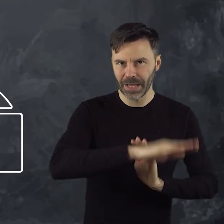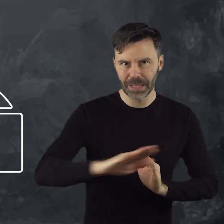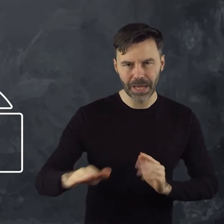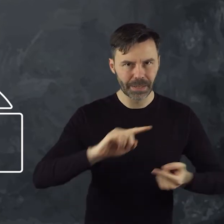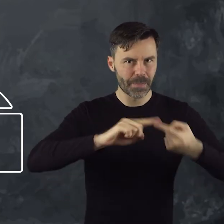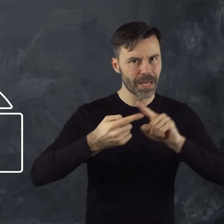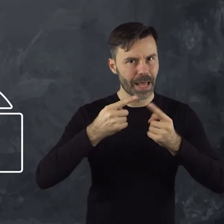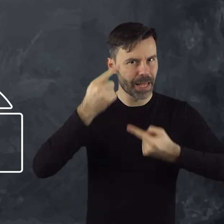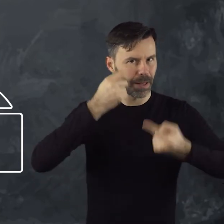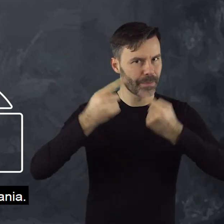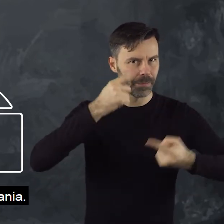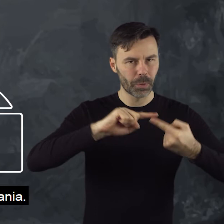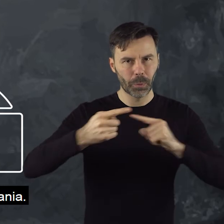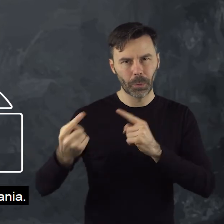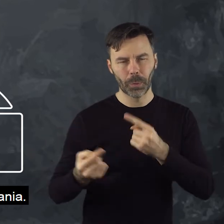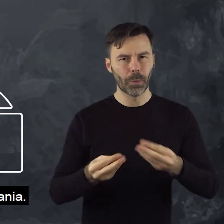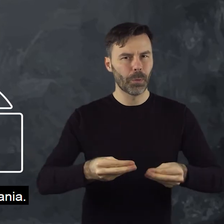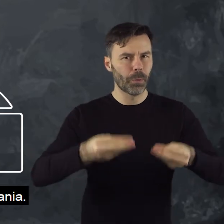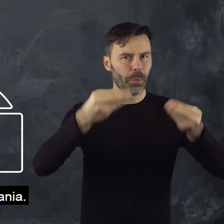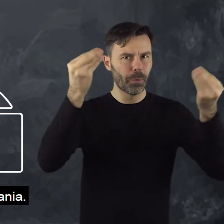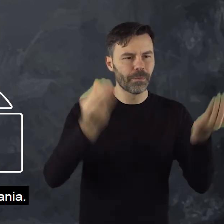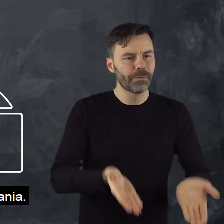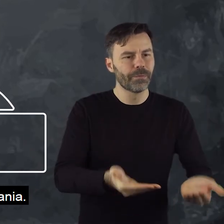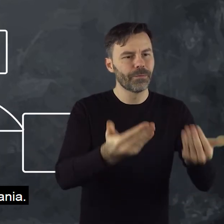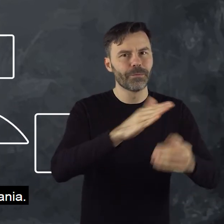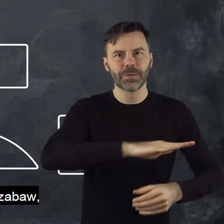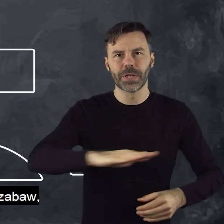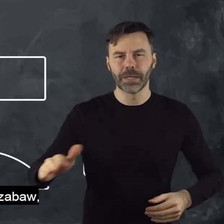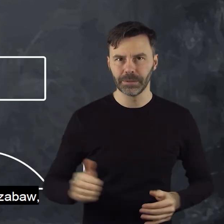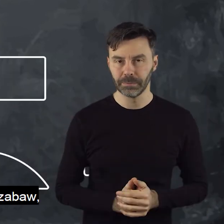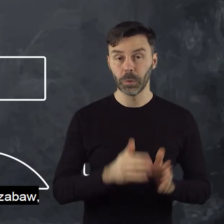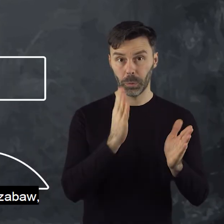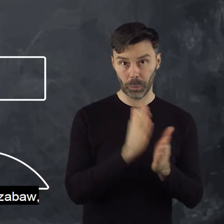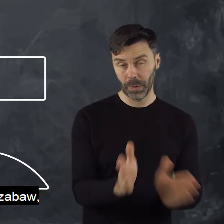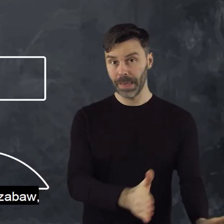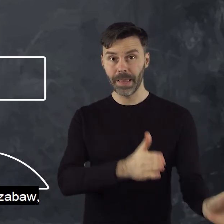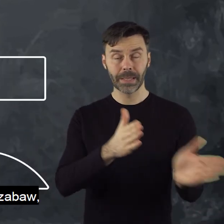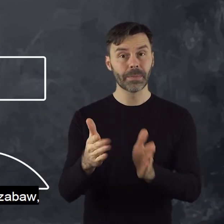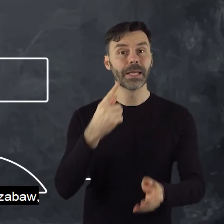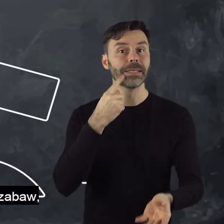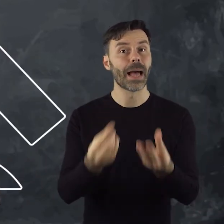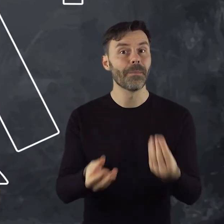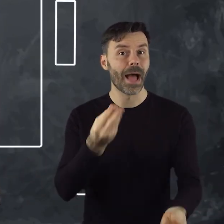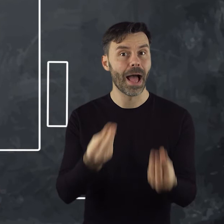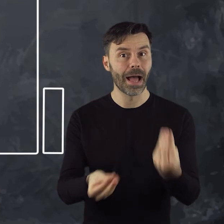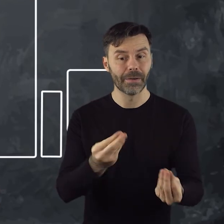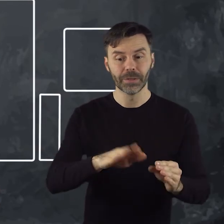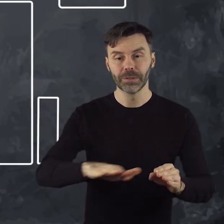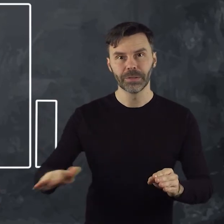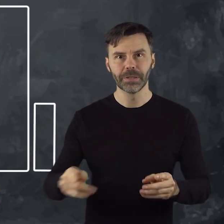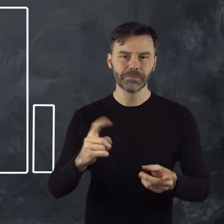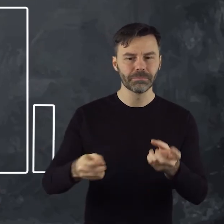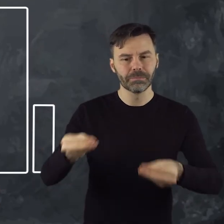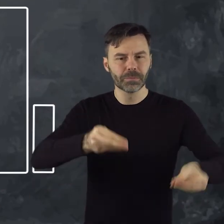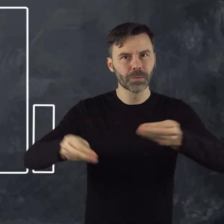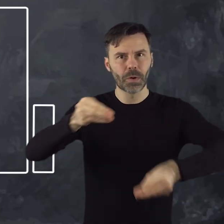rozwijających logiczne myślenie i zachęcających dzieci do rozpoczęcia nauki programowania. W dalszej kolejności można przejść do zabaw, w których dzieci